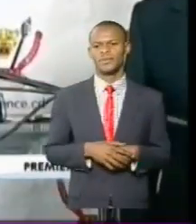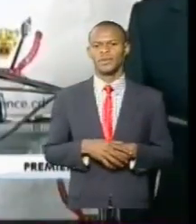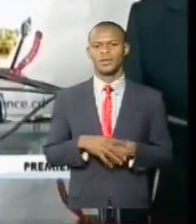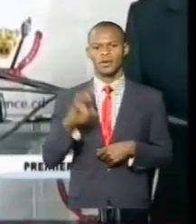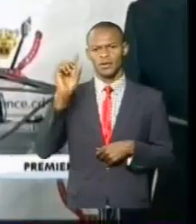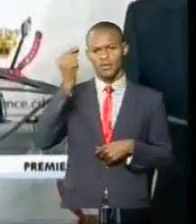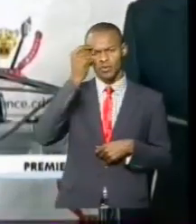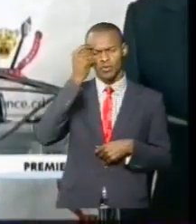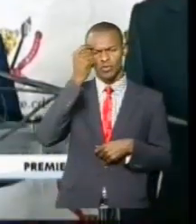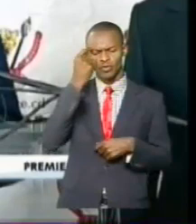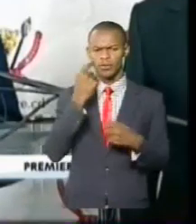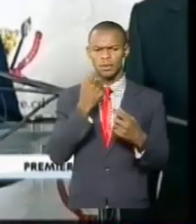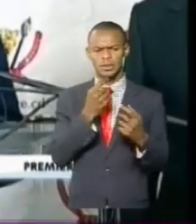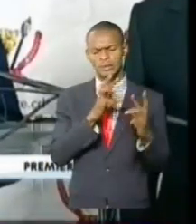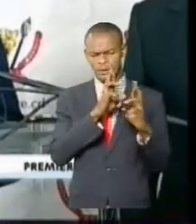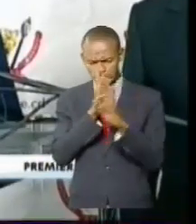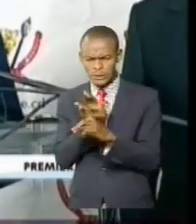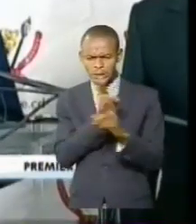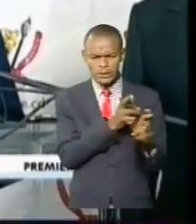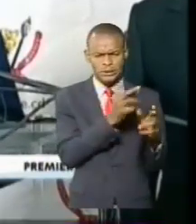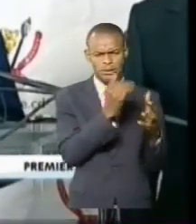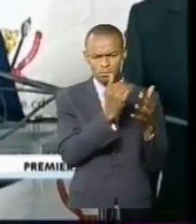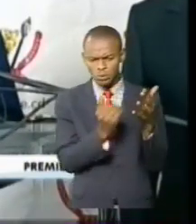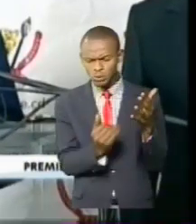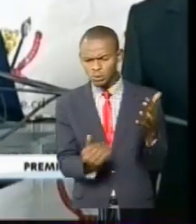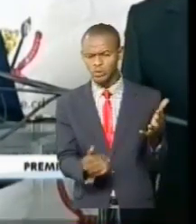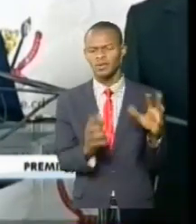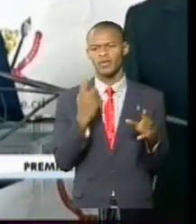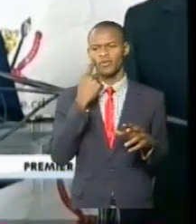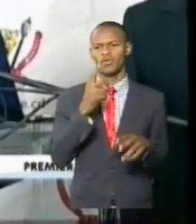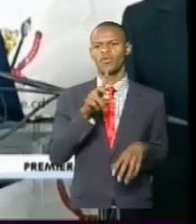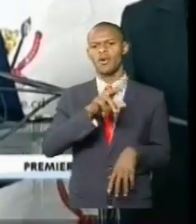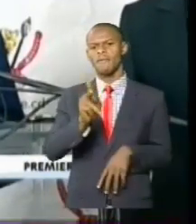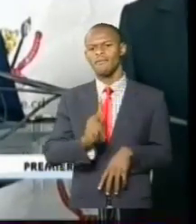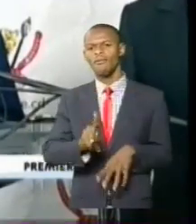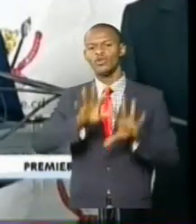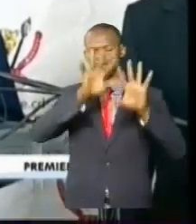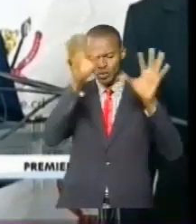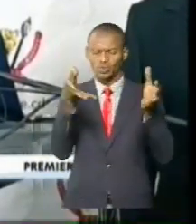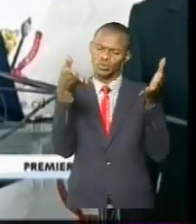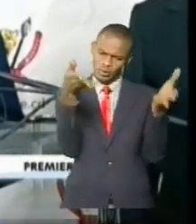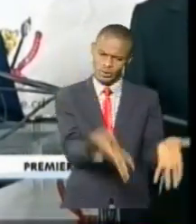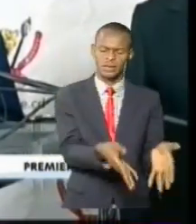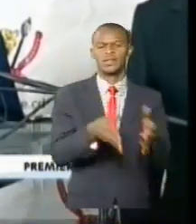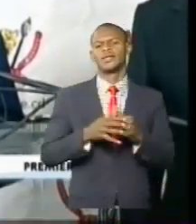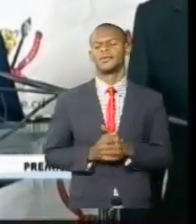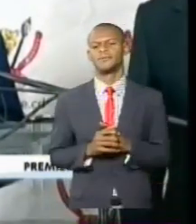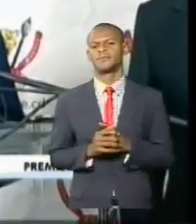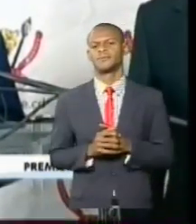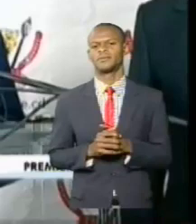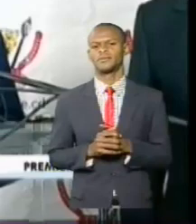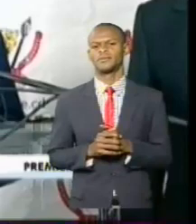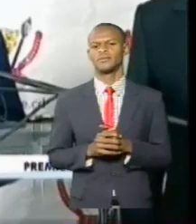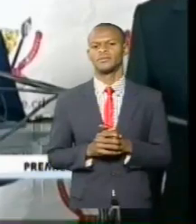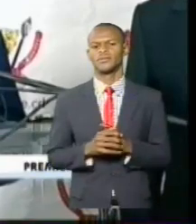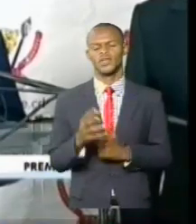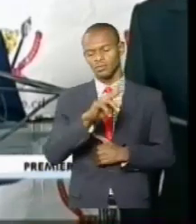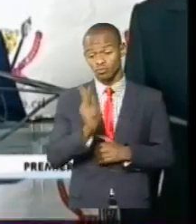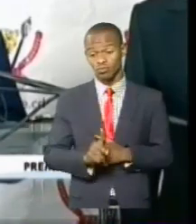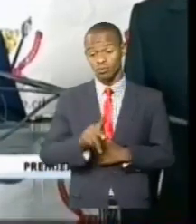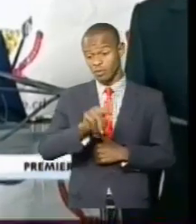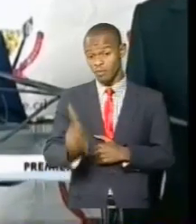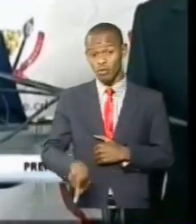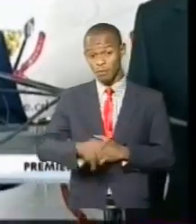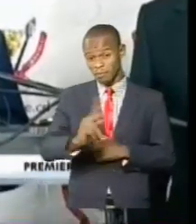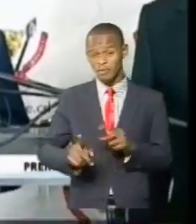critères. Les provinces se sont tous été servies. Il y a